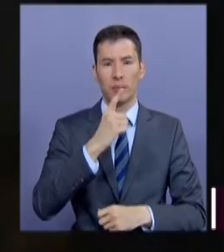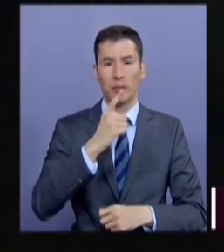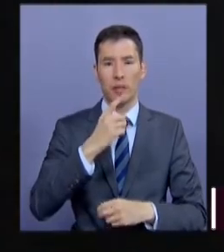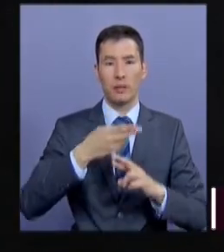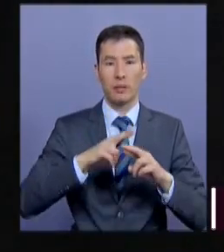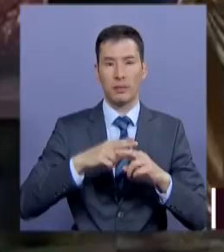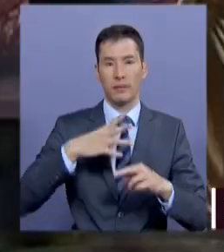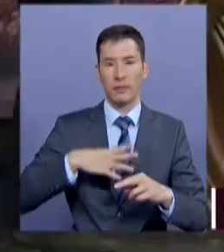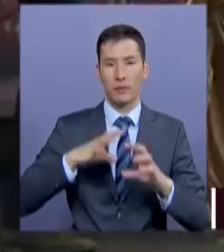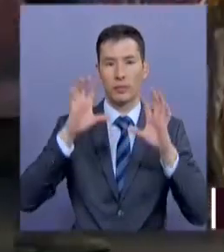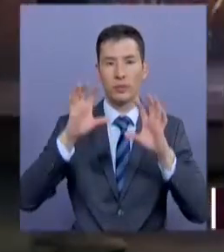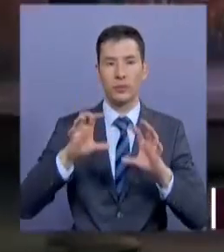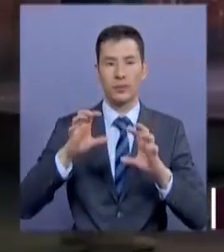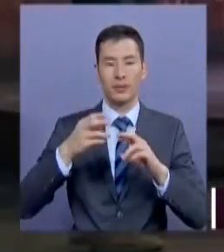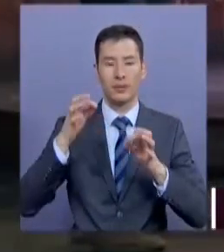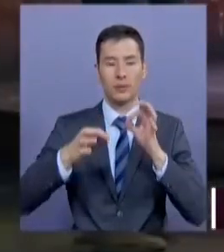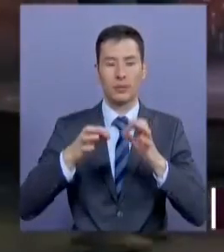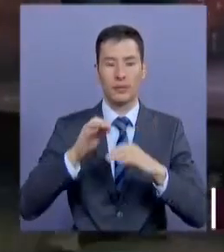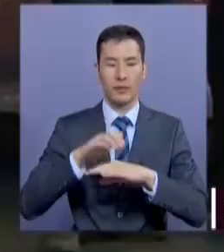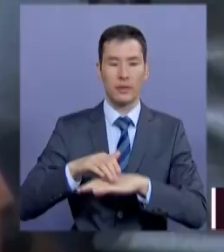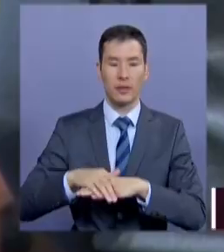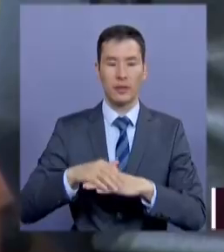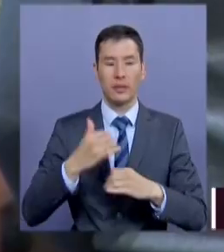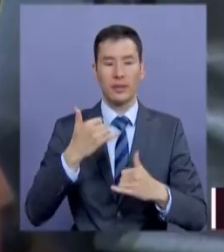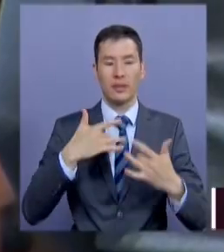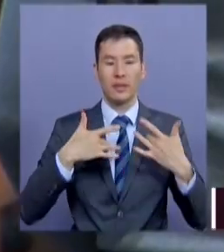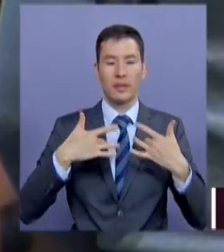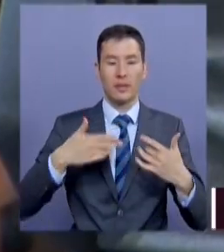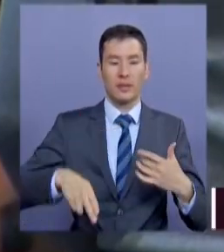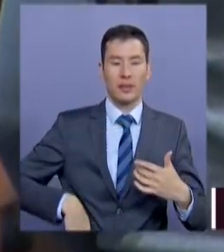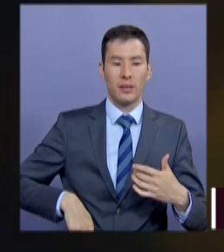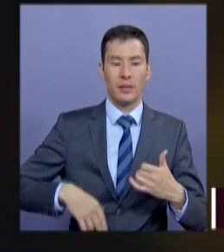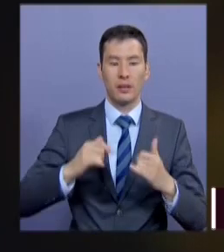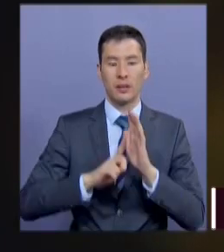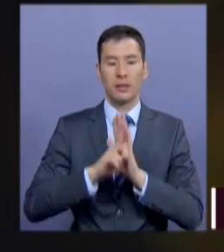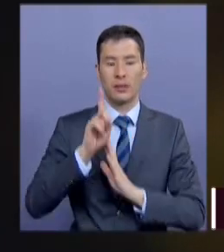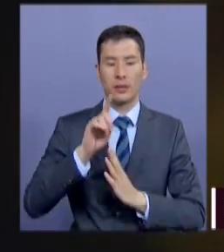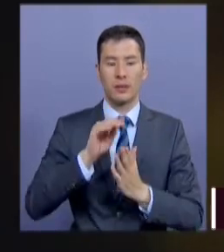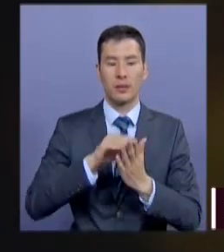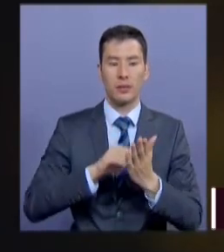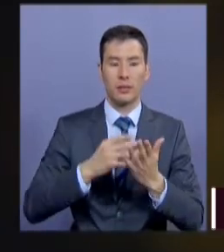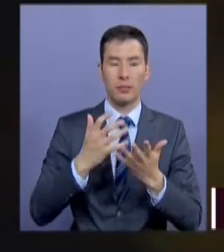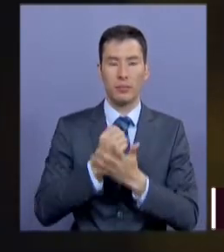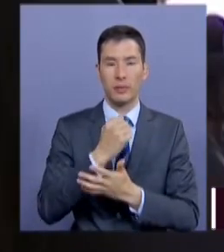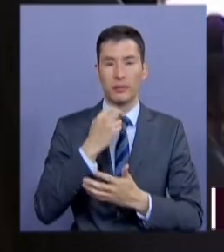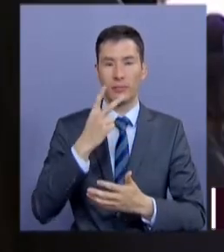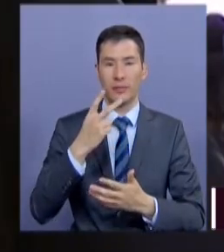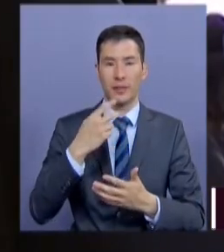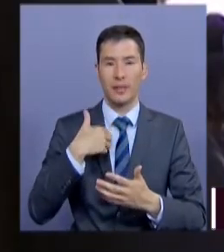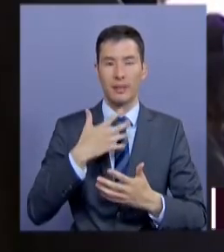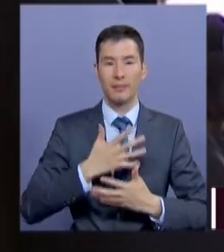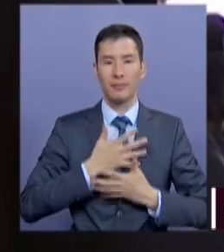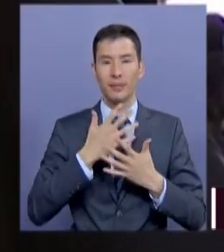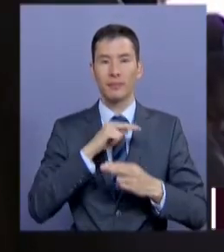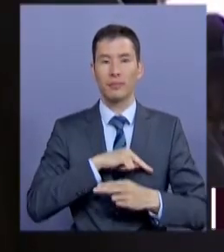дәлелдеуімізге тура келді дейді. Қысқасы, бұрынғы және қазіргі театр басшылары шығармашылықпен айналысуға шабытымызды су сепкендей басатта отырады